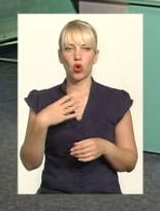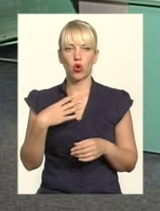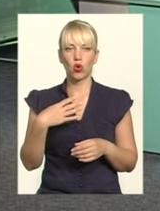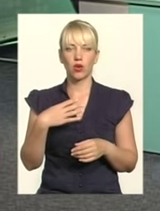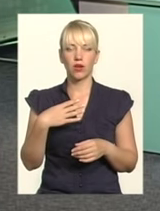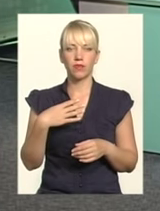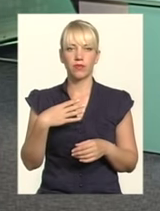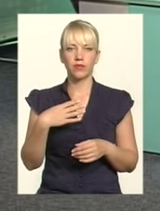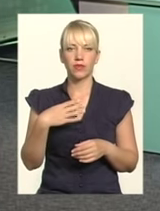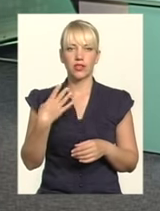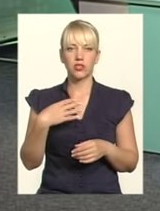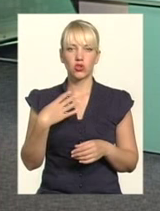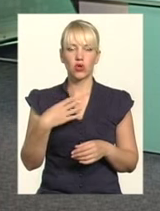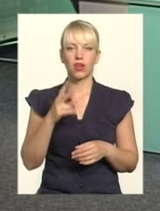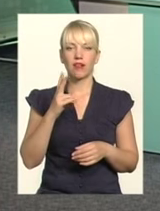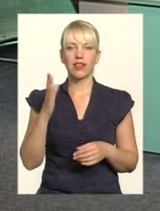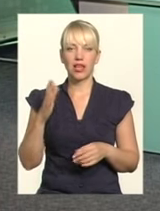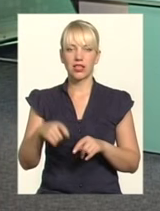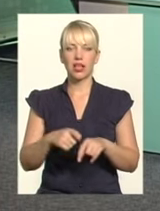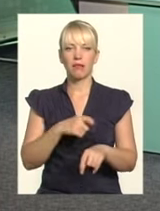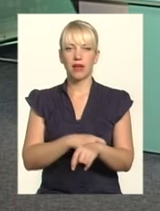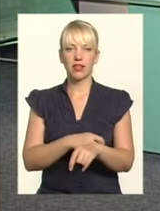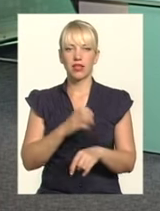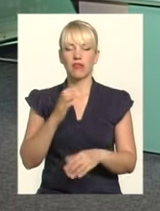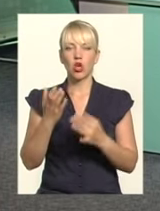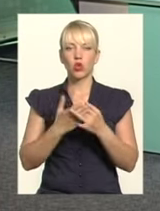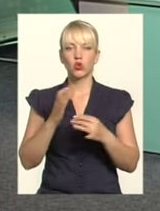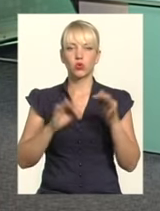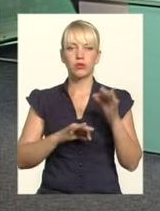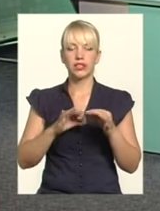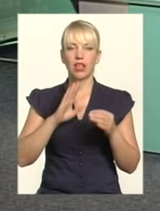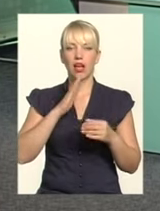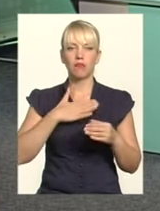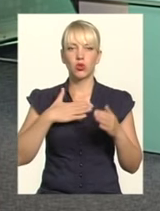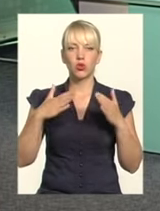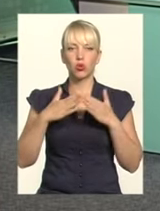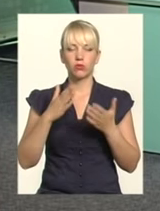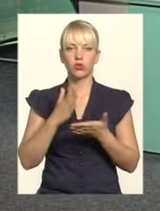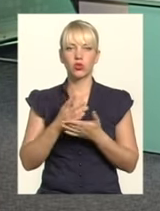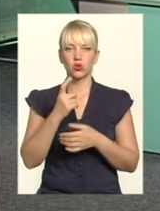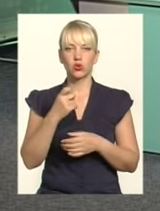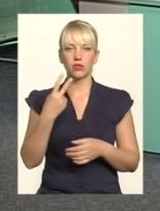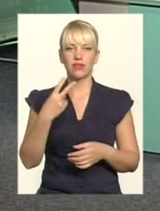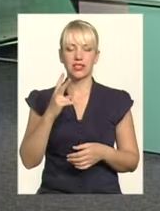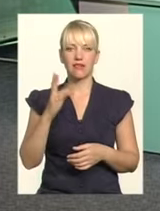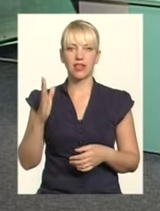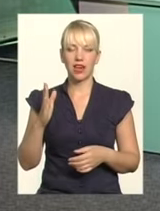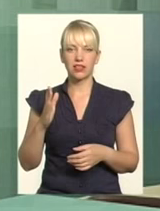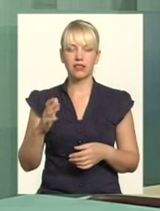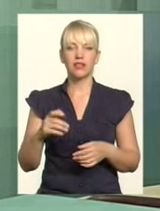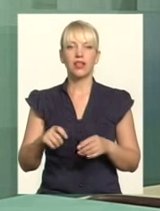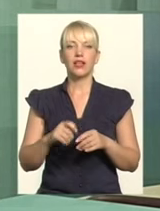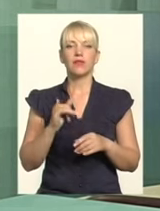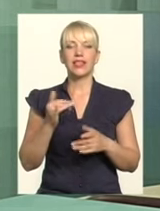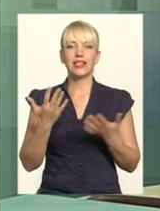40 цих квадратних метрів субсидію, а мій дом составляє 120 квадратів. І